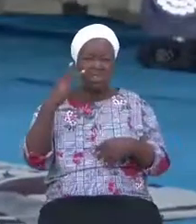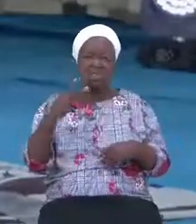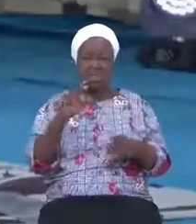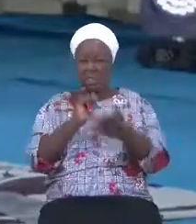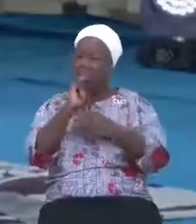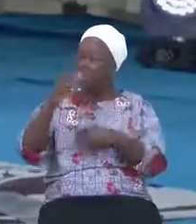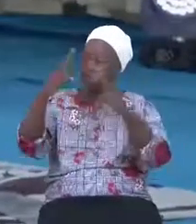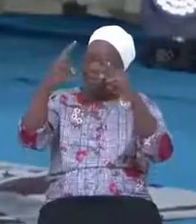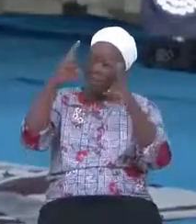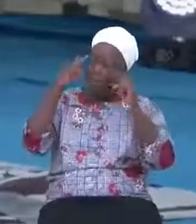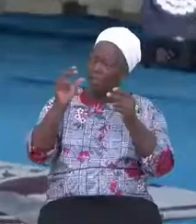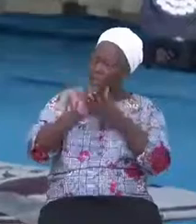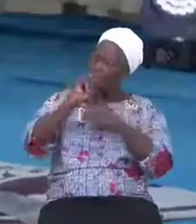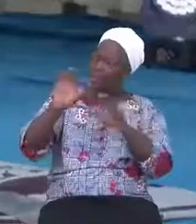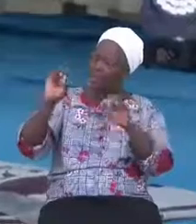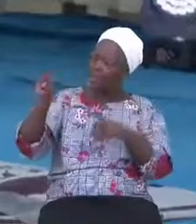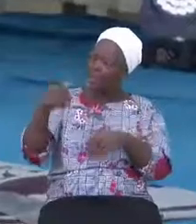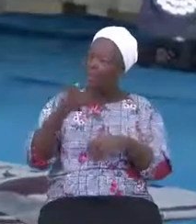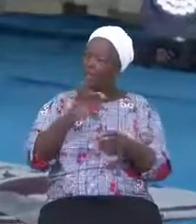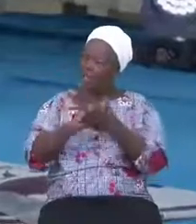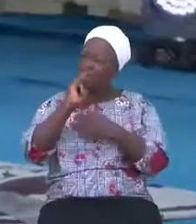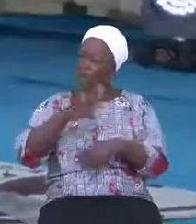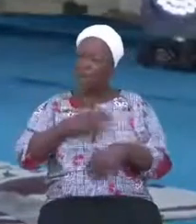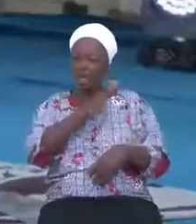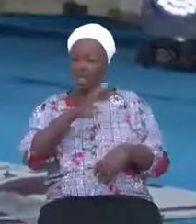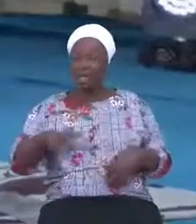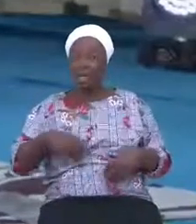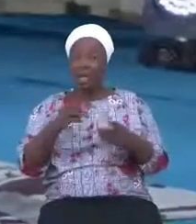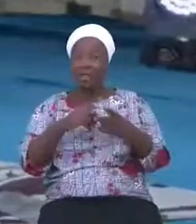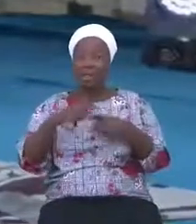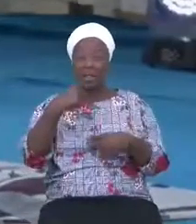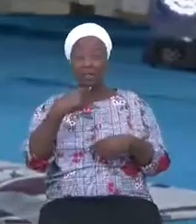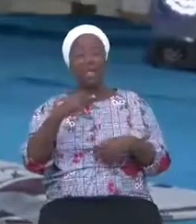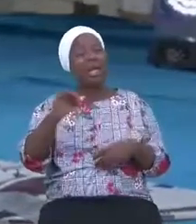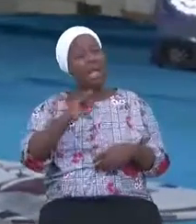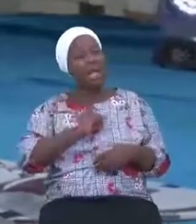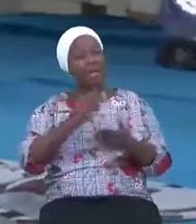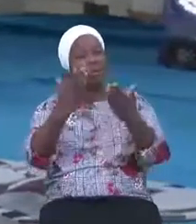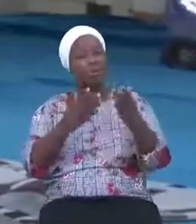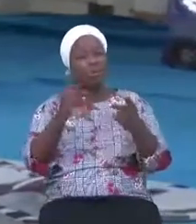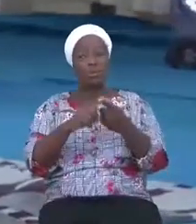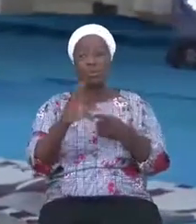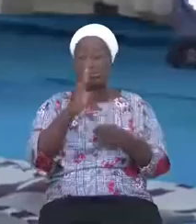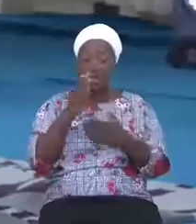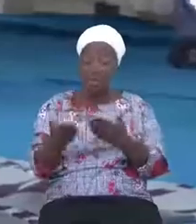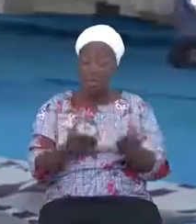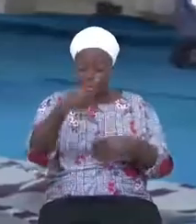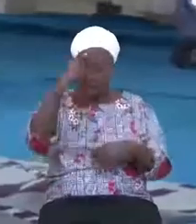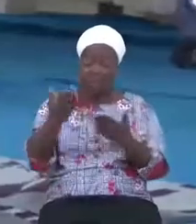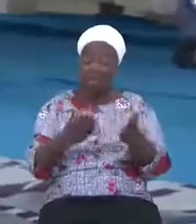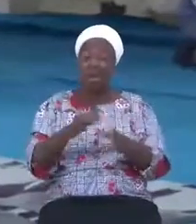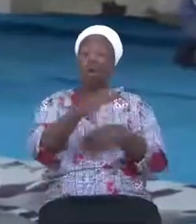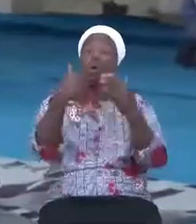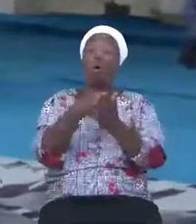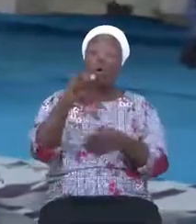Moïse. Ça, c'est Élie. Ça, c'est mon Christ. Et il a dit, je veux rester ici. Parce que ici, tous